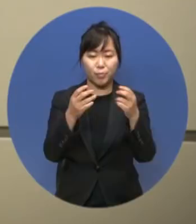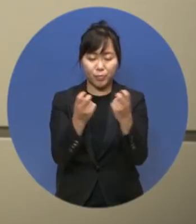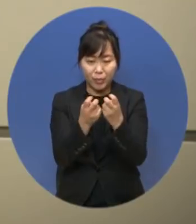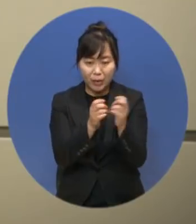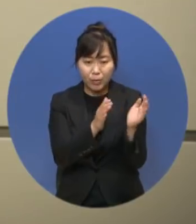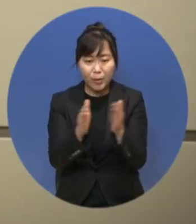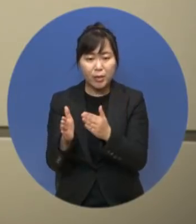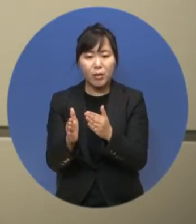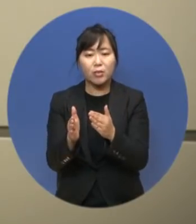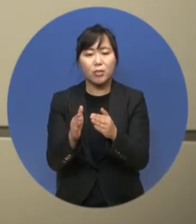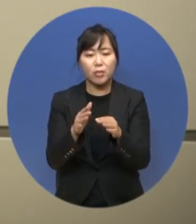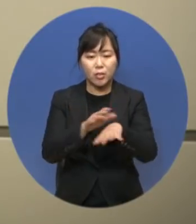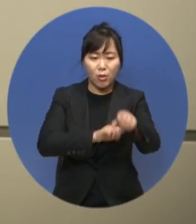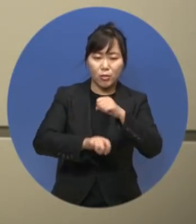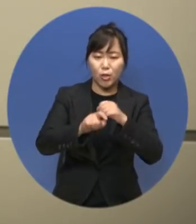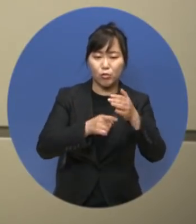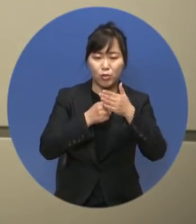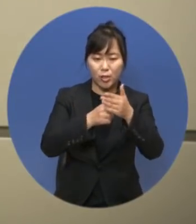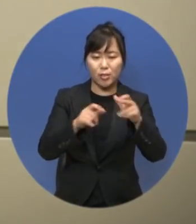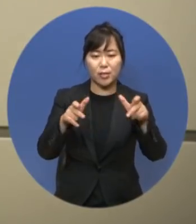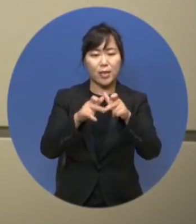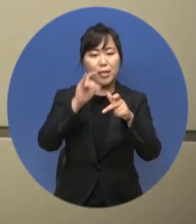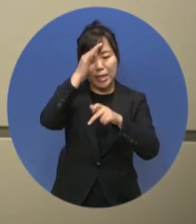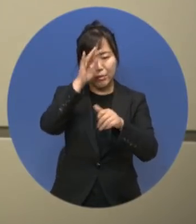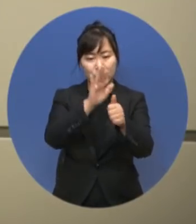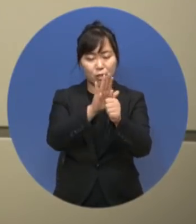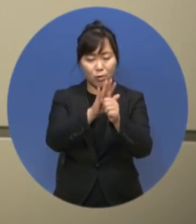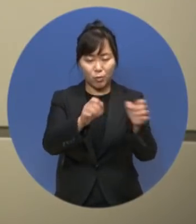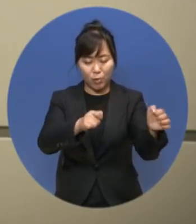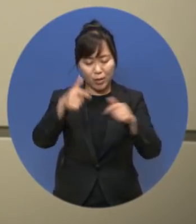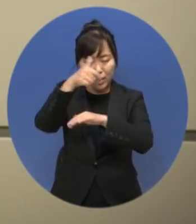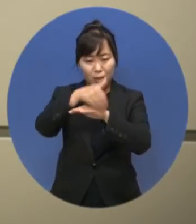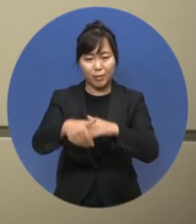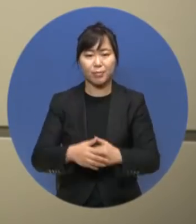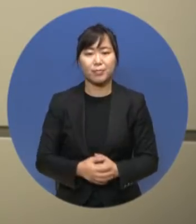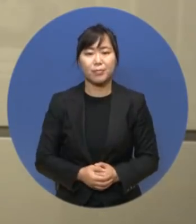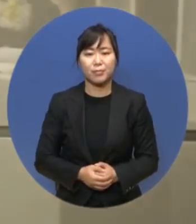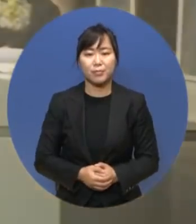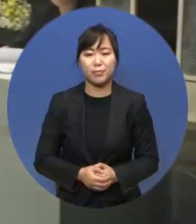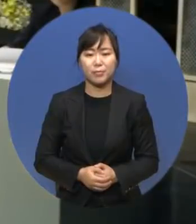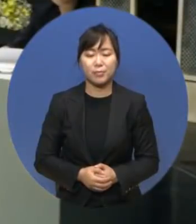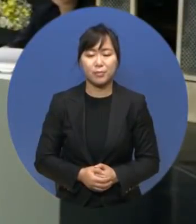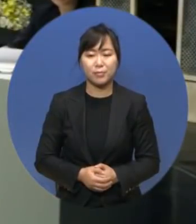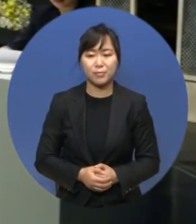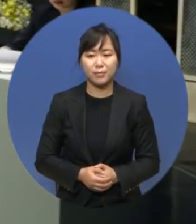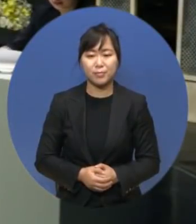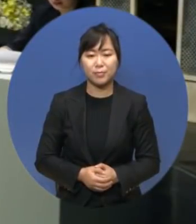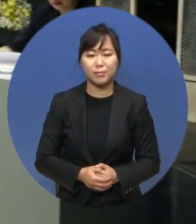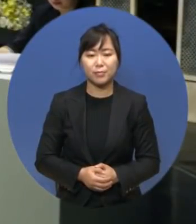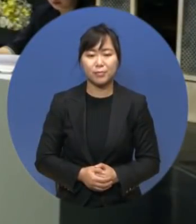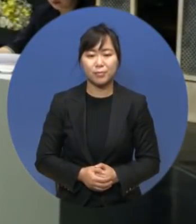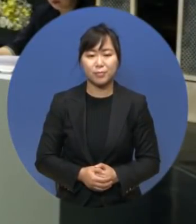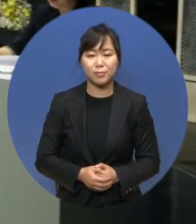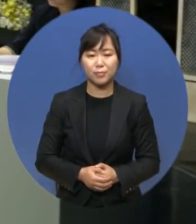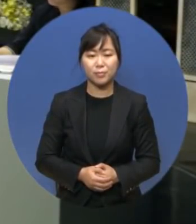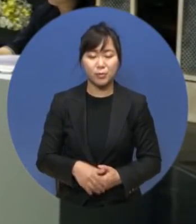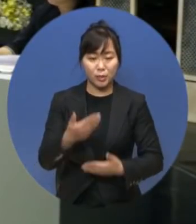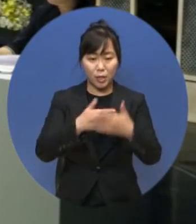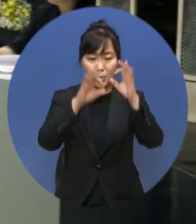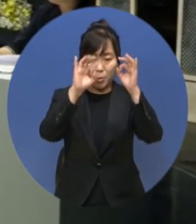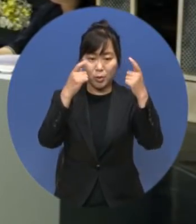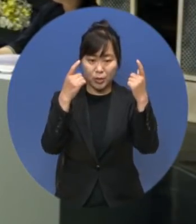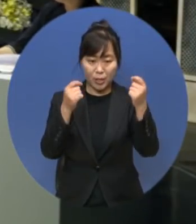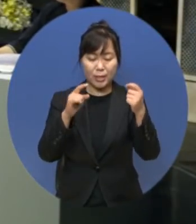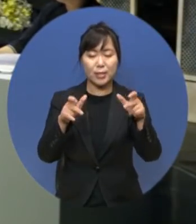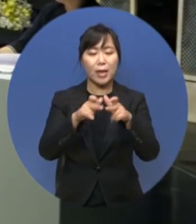마련해서 적극적으로 추진해서 장애예술 지원을 확대할 계획입니다. 네, 화면에서와